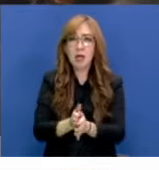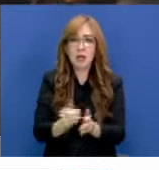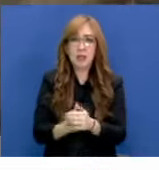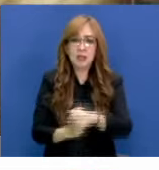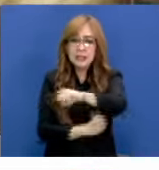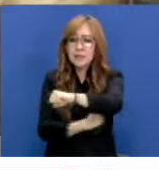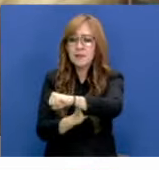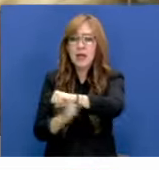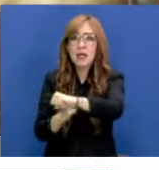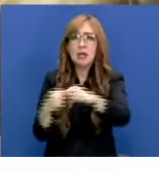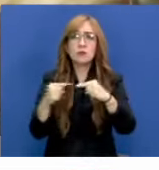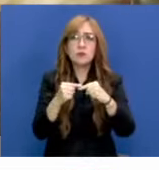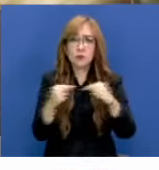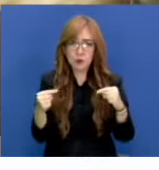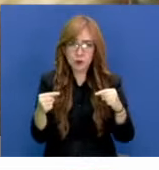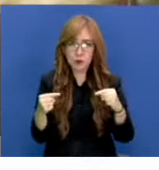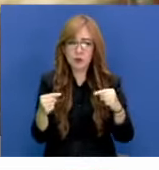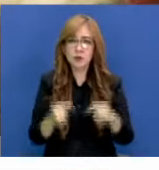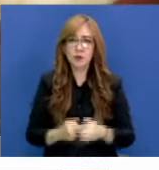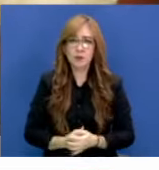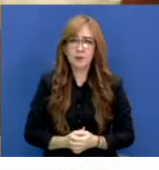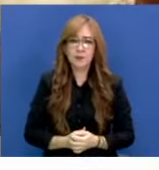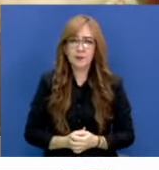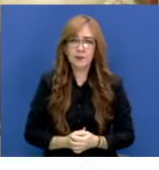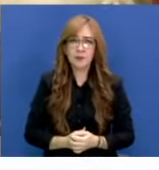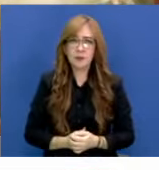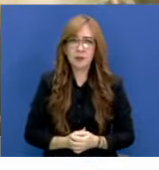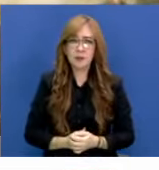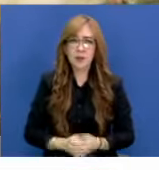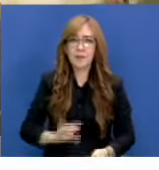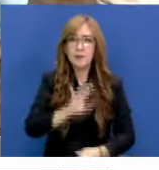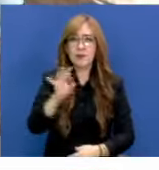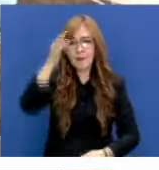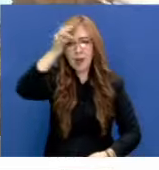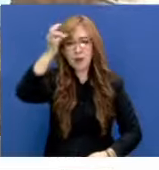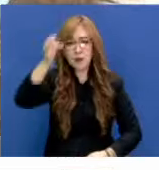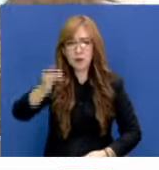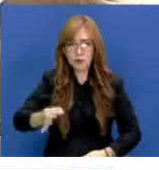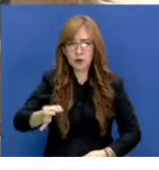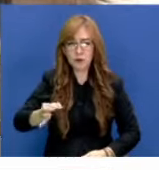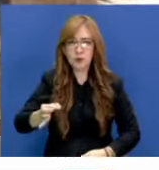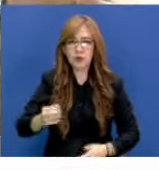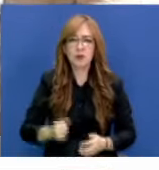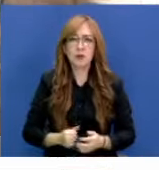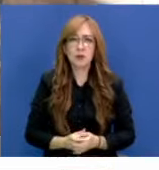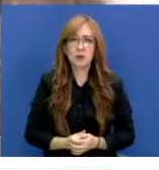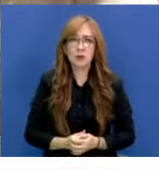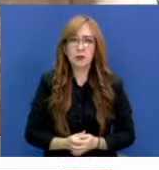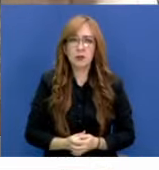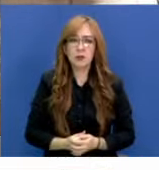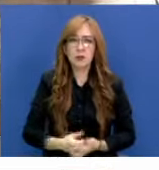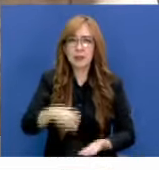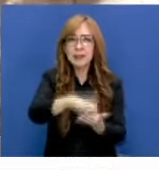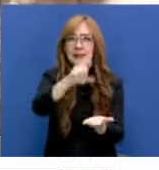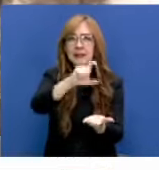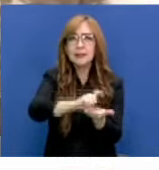yakni dusun Liwak dan dusun Gelendang Petung, Desa Gotorso. Sementara di wilayah Kecamatan